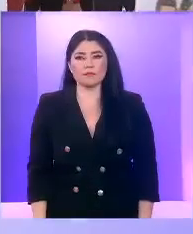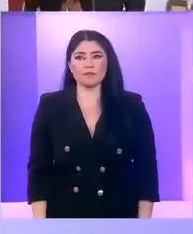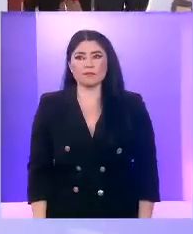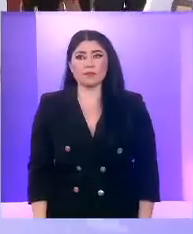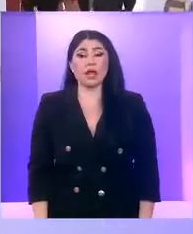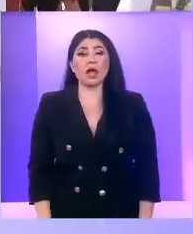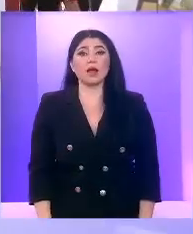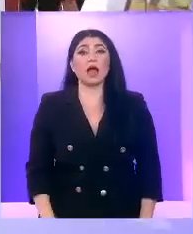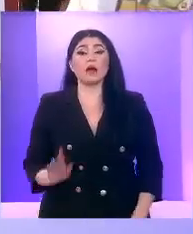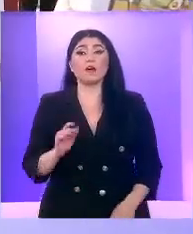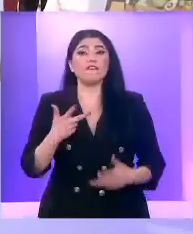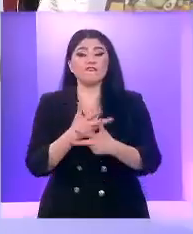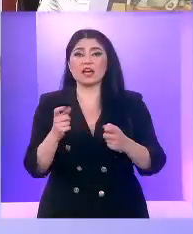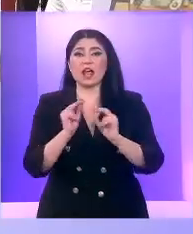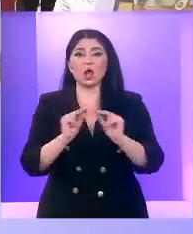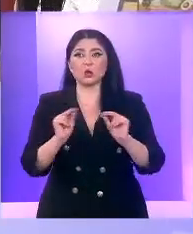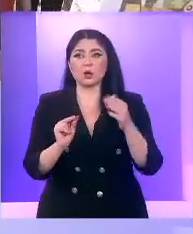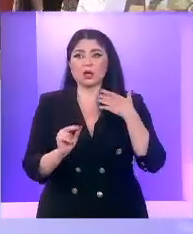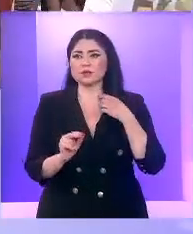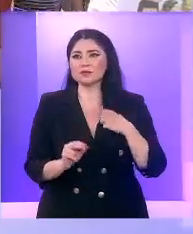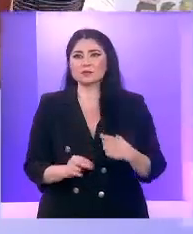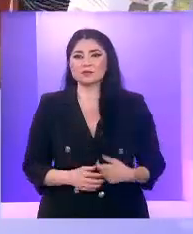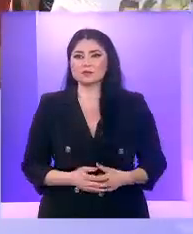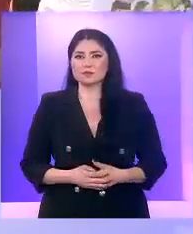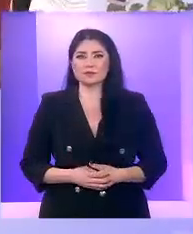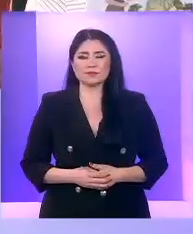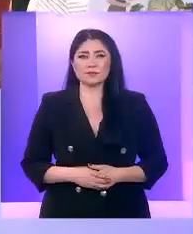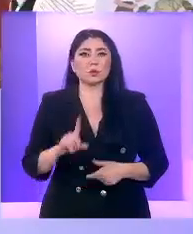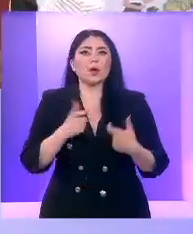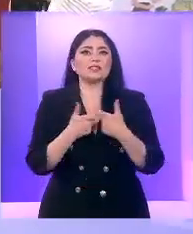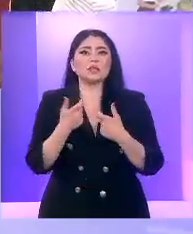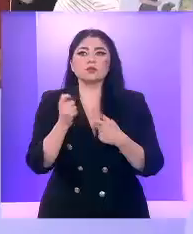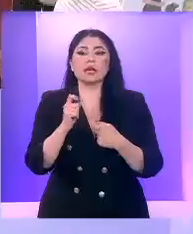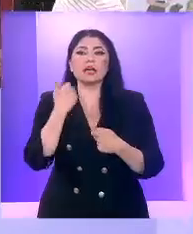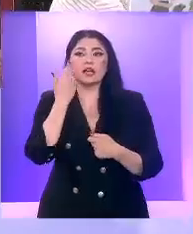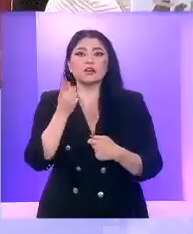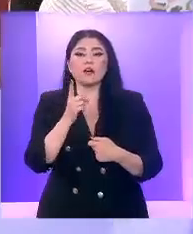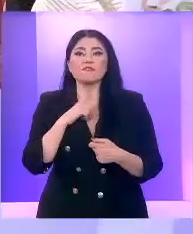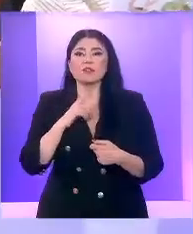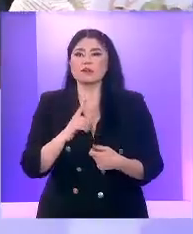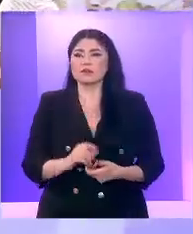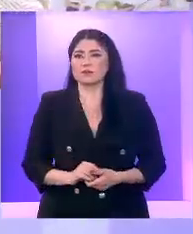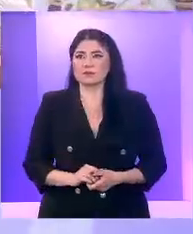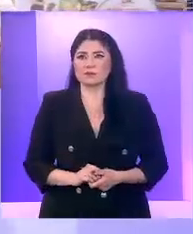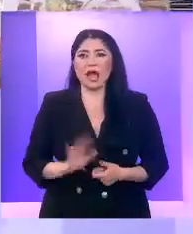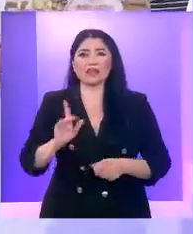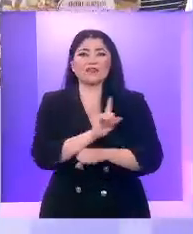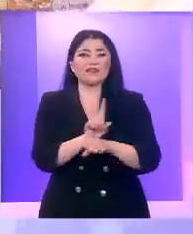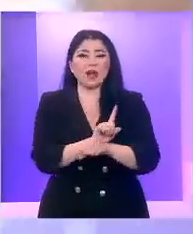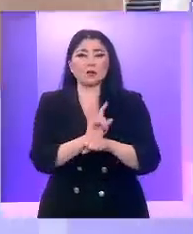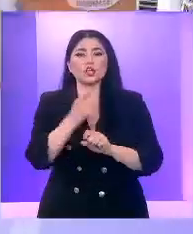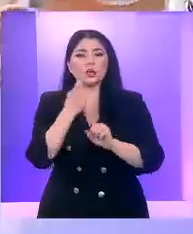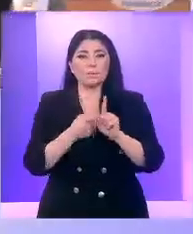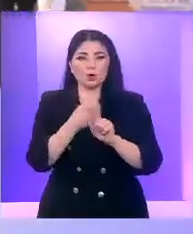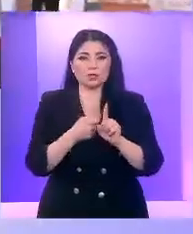Cât educația, fără educație, moare orice nație. Când nu vom fi nevoiți să afișăm aceste pancarte, atât timp va dura și